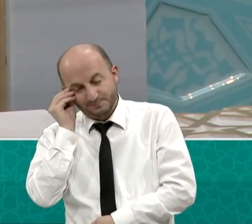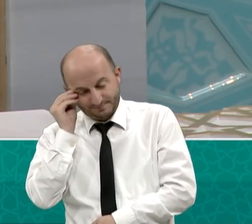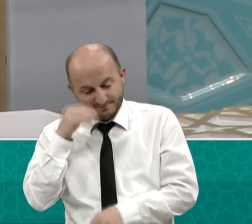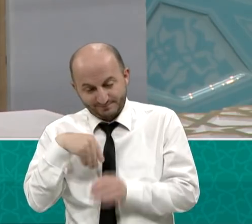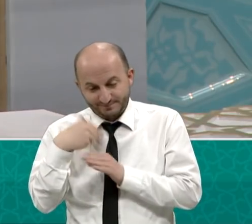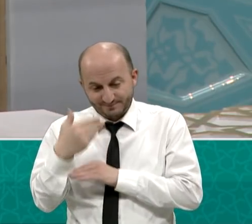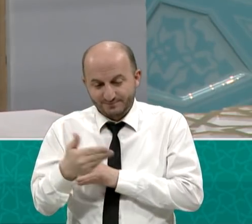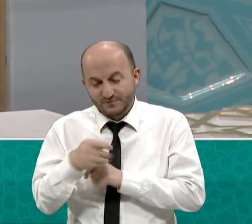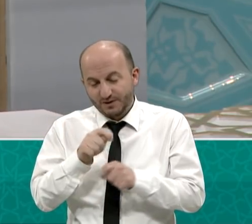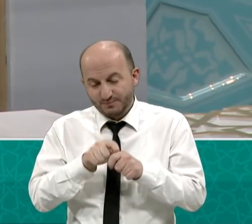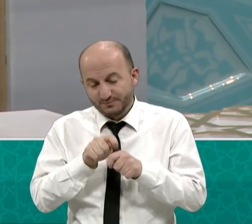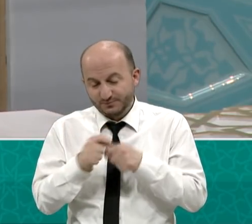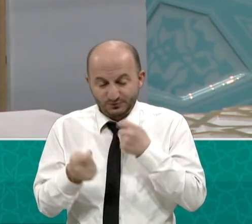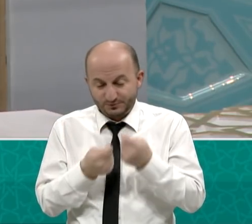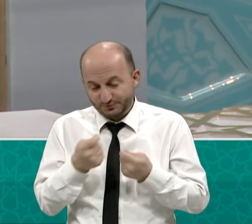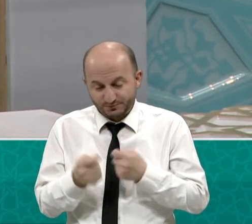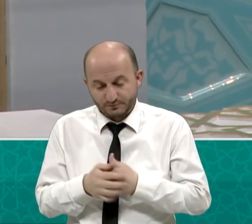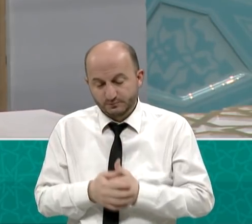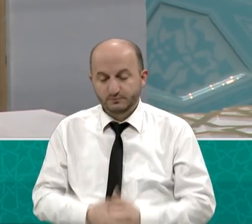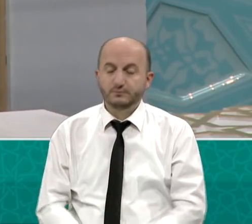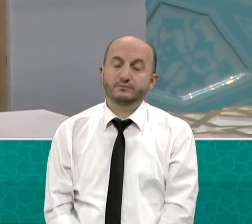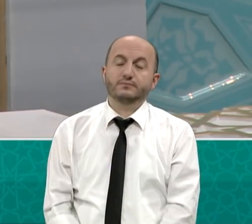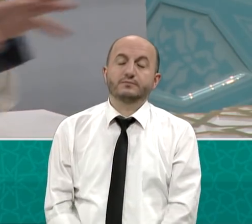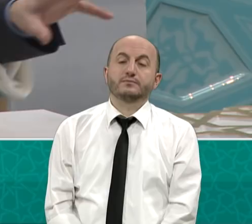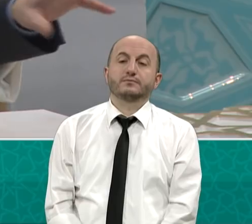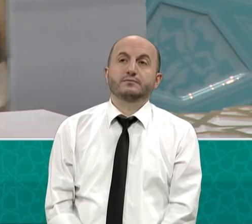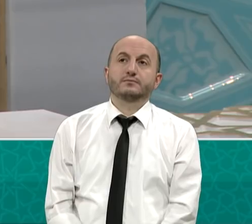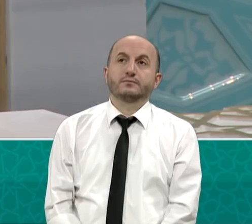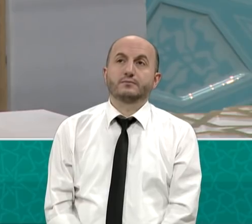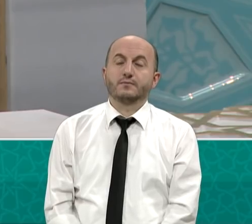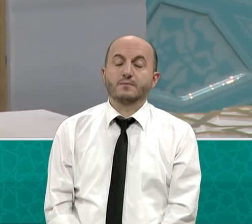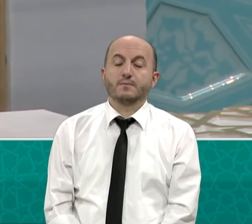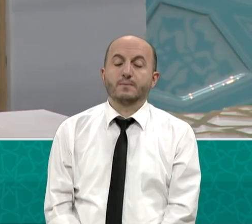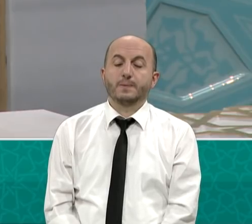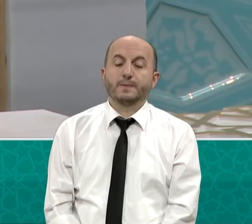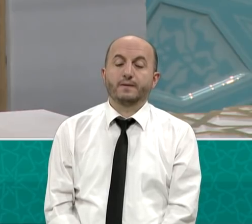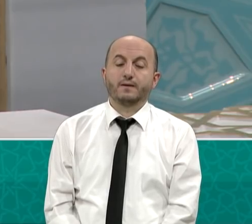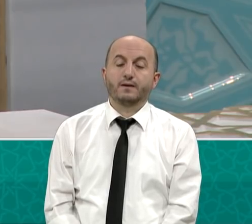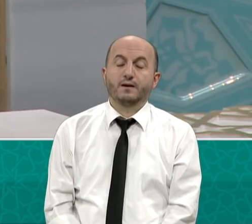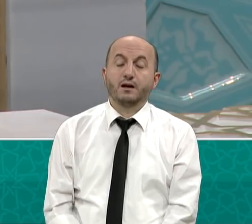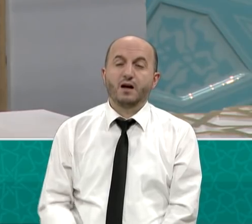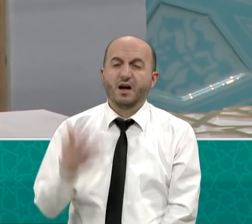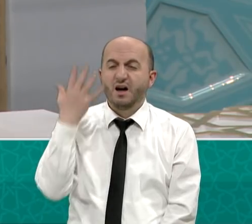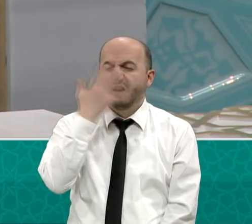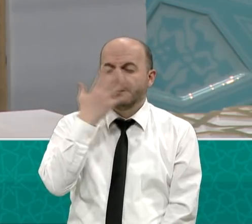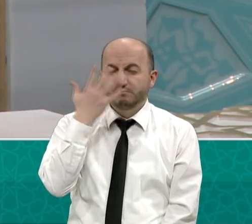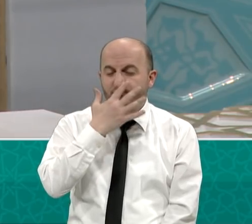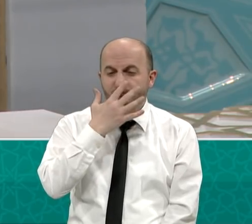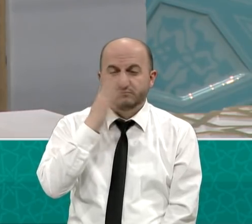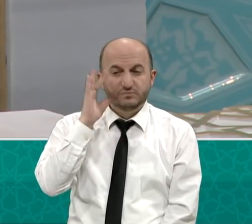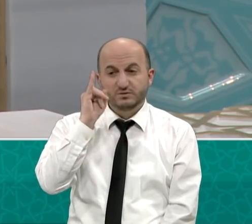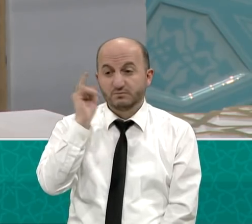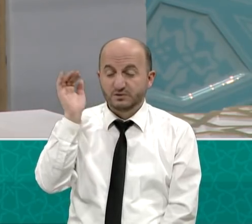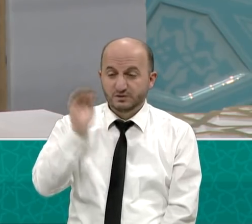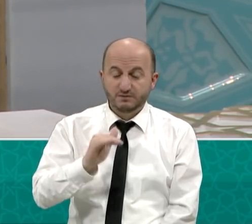sonrasında da yerine getirme gayreti içerisinde olmuştum diyor. Bir başka sahabi, Bedevi Arap gelmiş camiye.